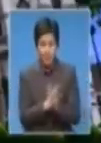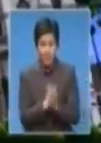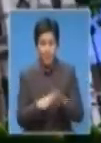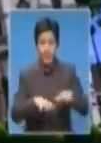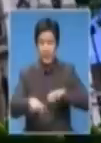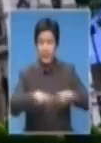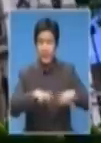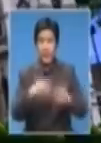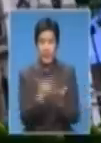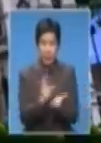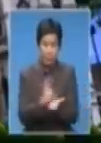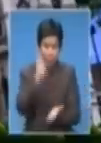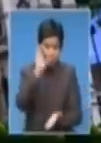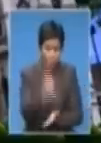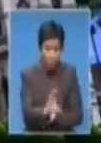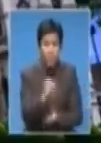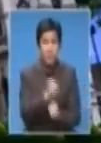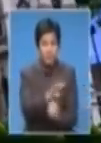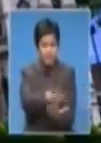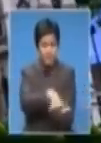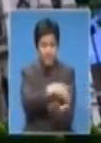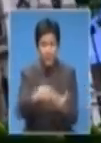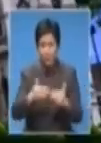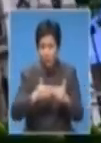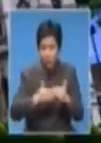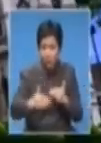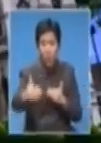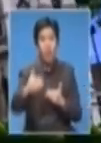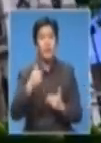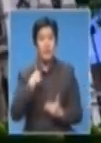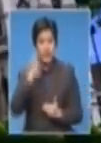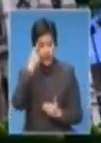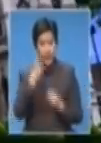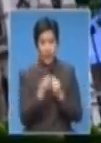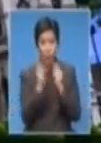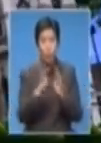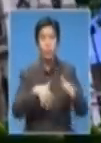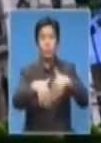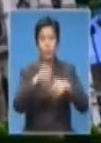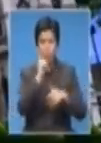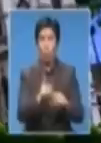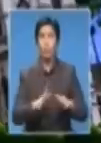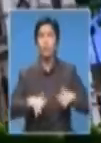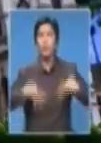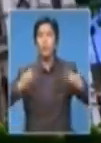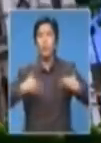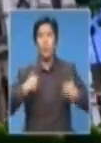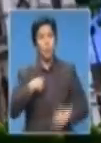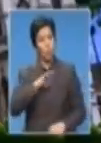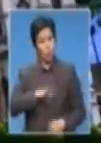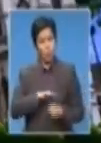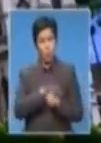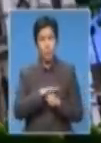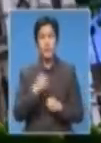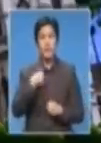ารการใช้จ่ายงบประมาณการวางแผนยุทธศาสตร์ระยะยาวนะครับแล้วก็ประชาชนจะต้องมีความสุขมีความภูมิพอใจนะครับเรากำหนดวิสัยทัศน์ของ